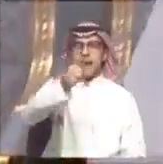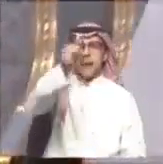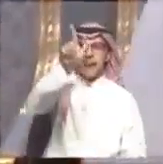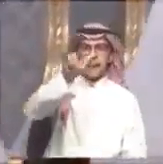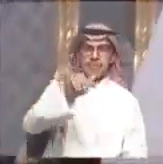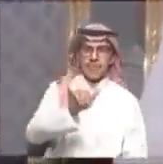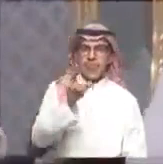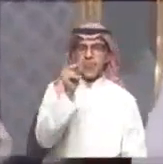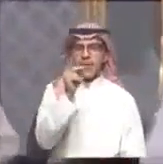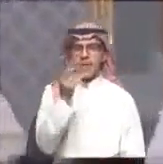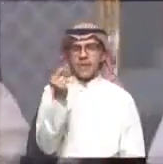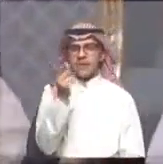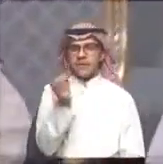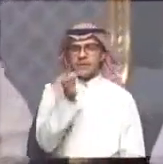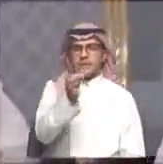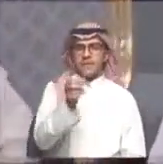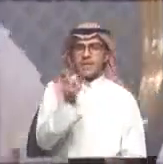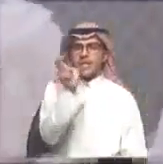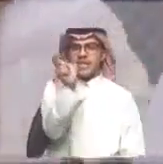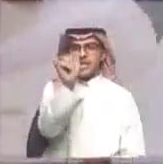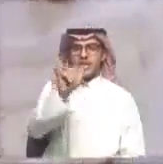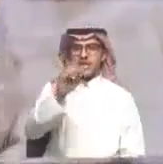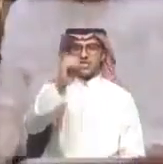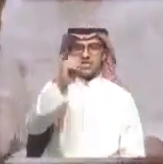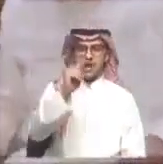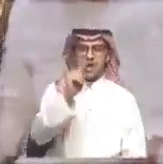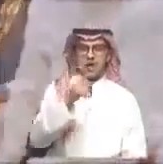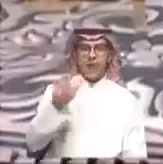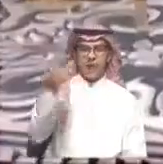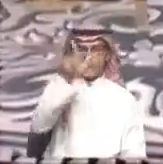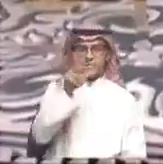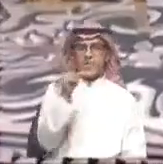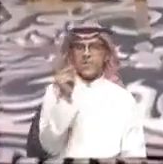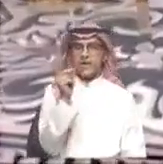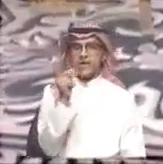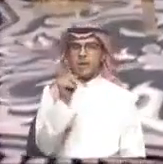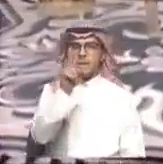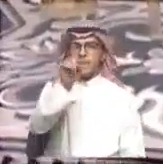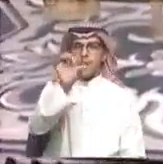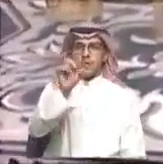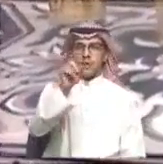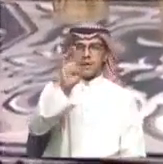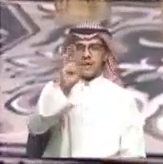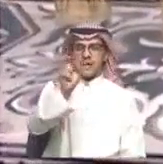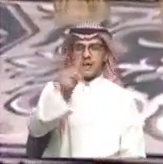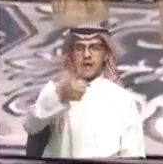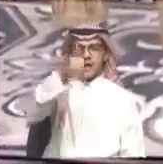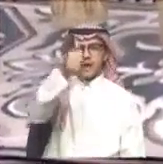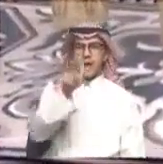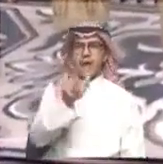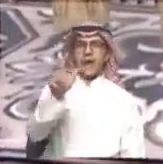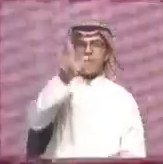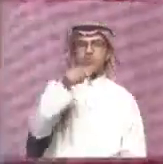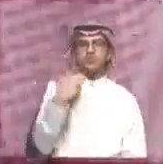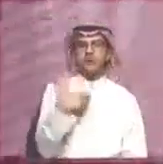محمودو رئيس جمهورية النيجر، وفخامة الرئيس روك مارك كابوري رئيس جمهورية بوركينا فاسو، ودولة